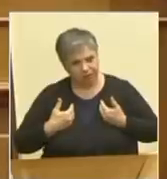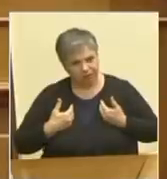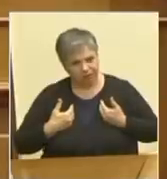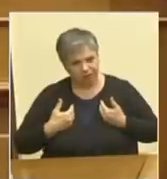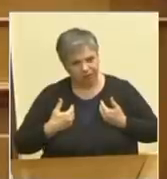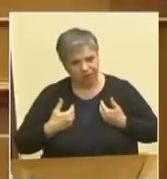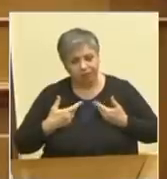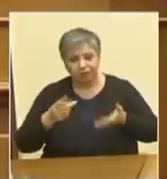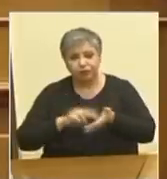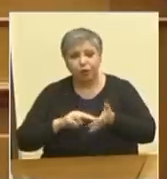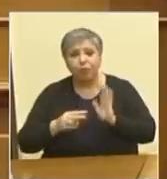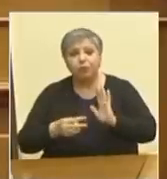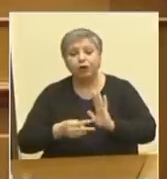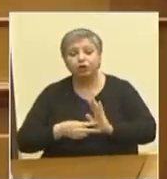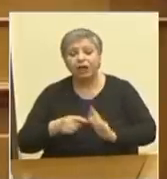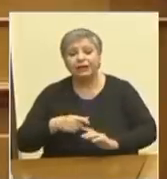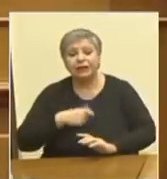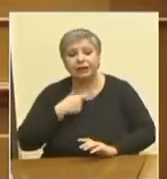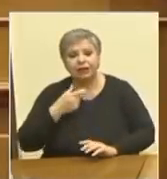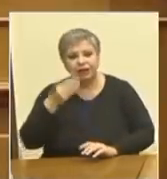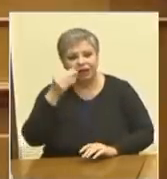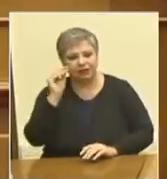Τσίπρα. Προσέξτε πάρα πολύ.